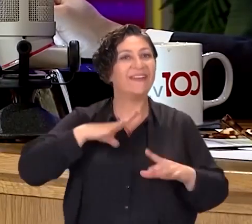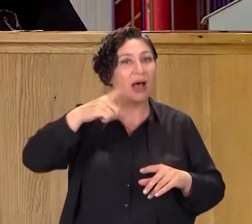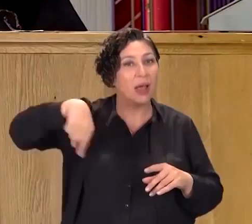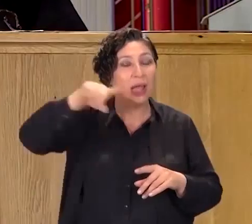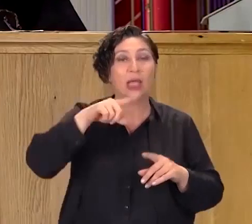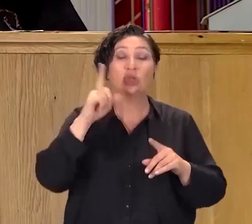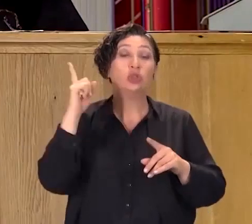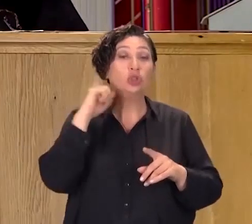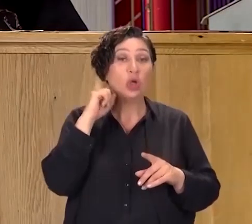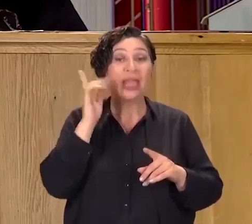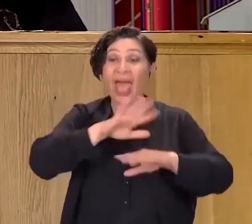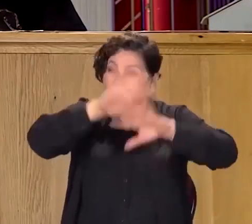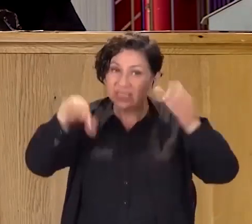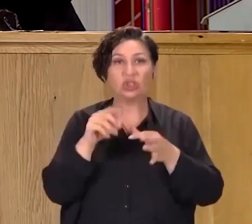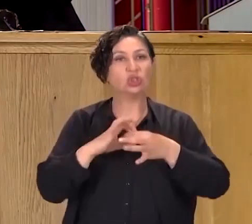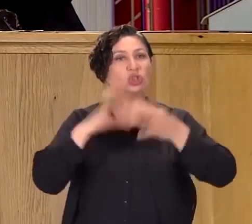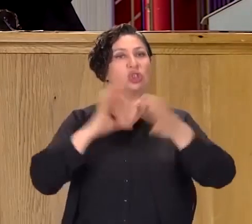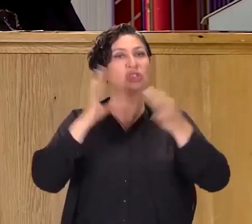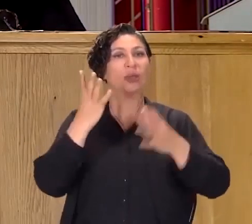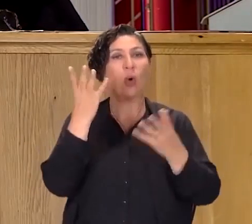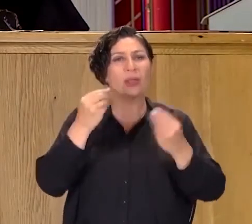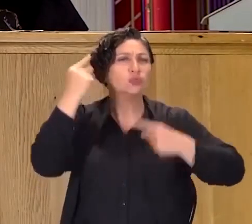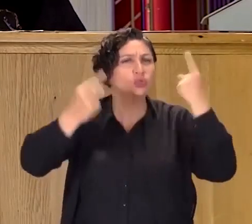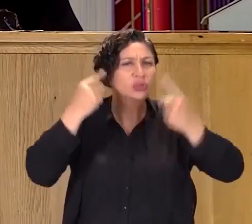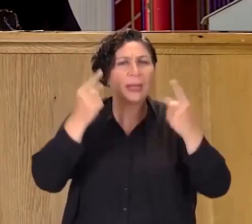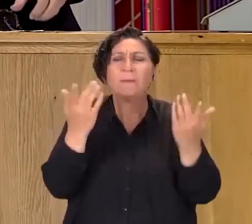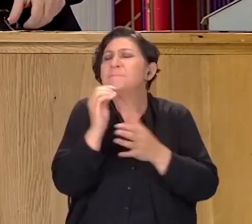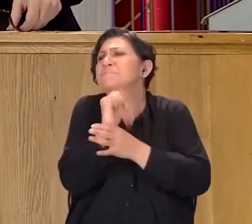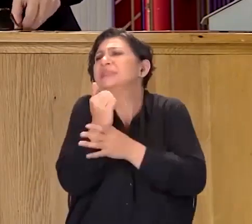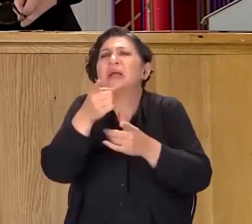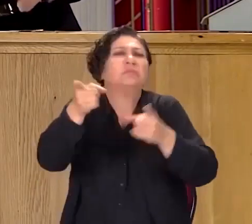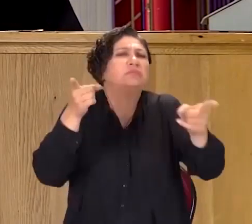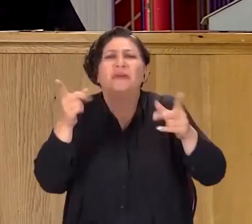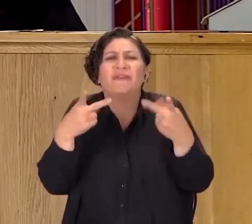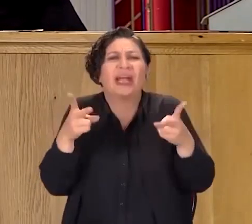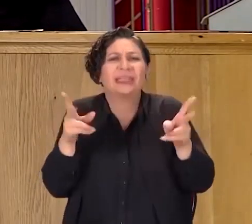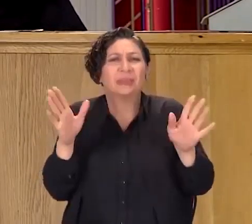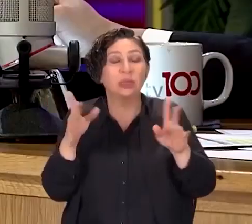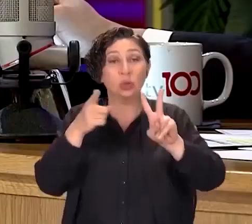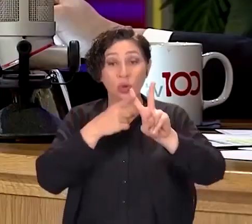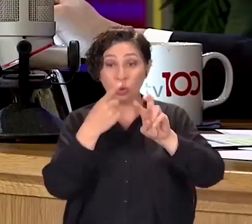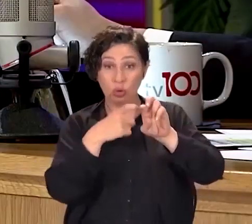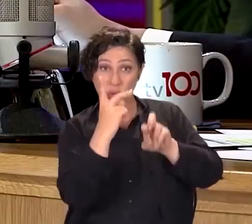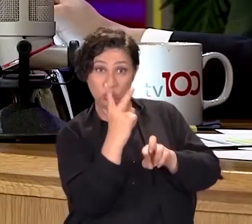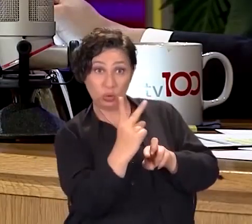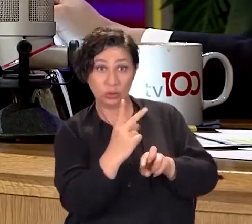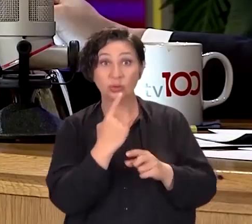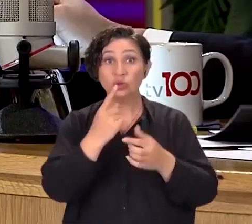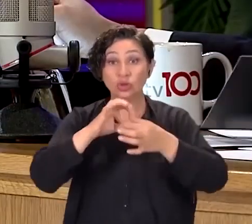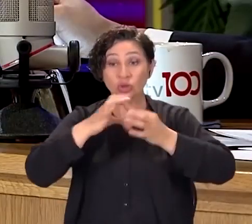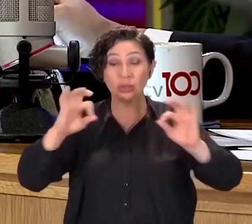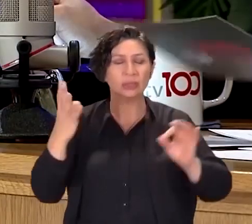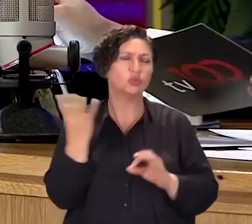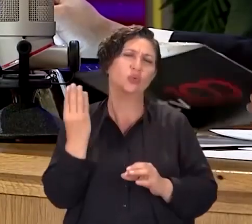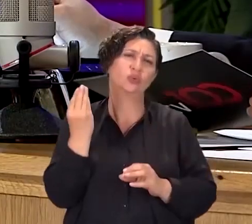şöhretin her şeyi çözeceğini düşünenler, herhangi bir meslek erbabı olabilir. Nur'un sözleri